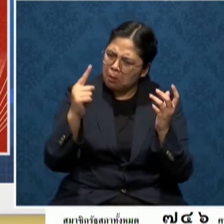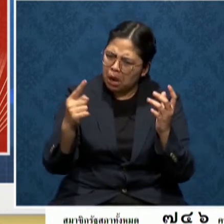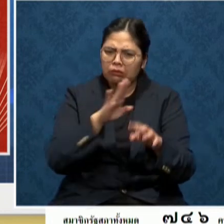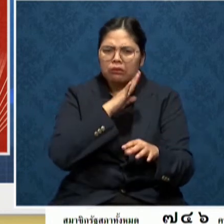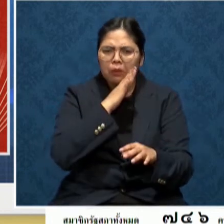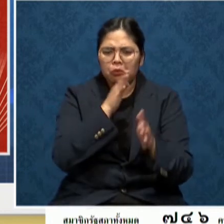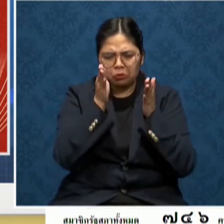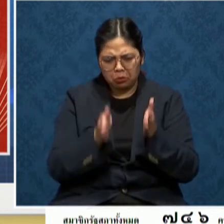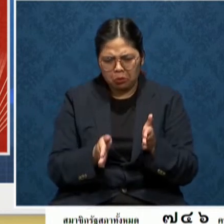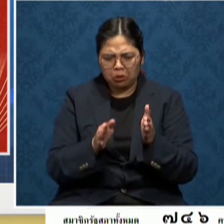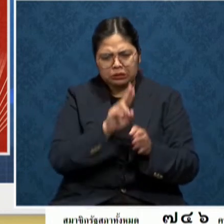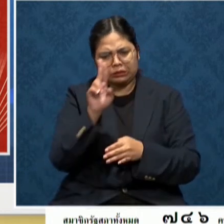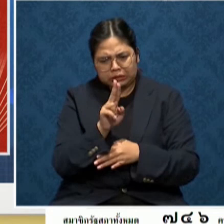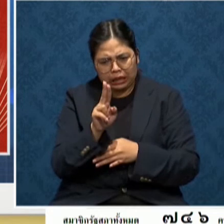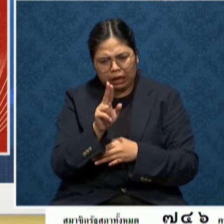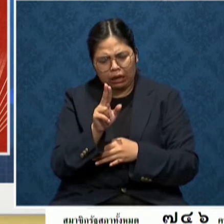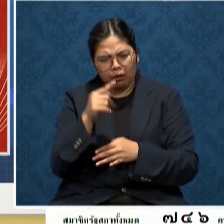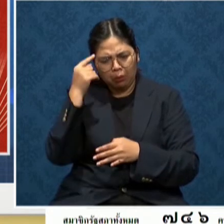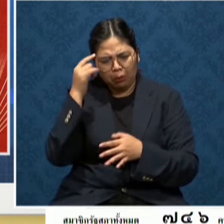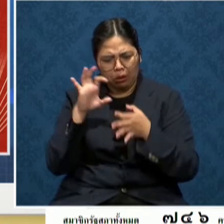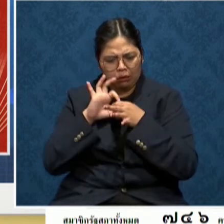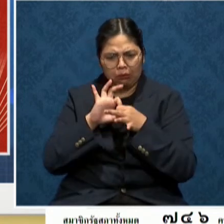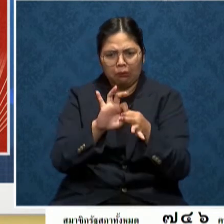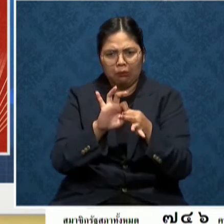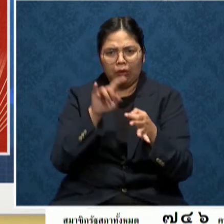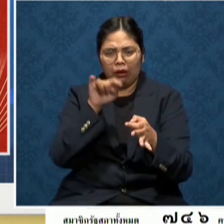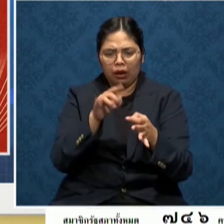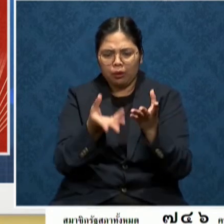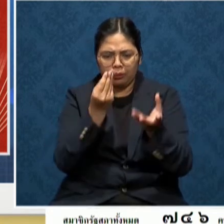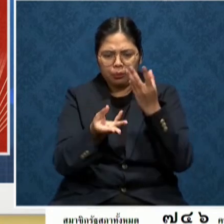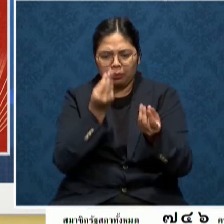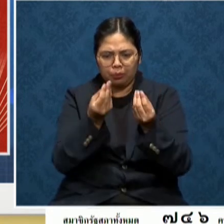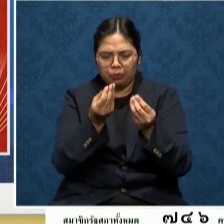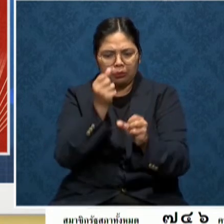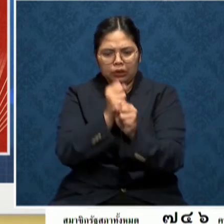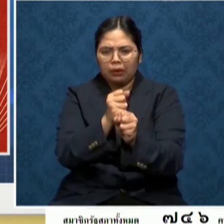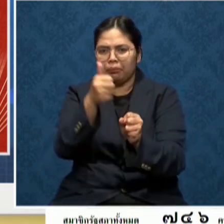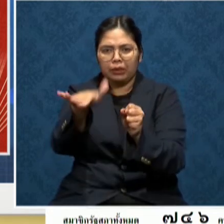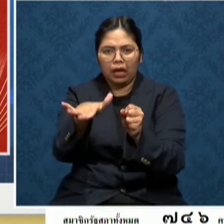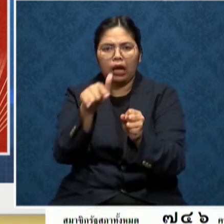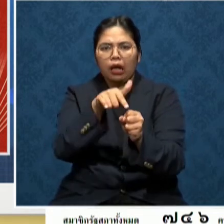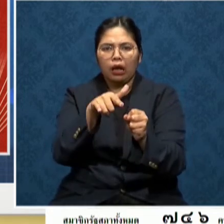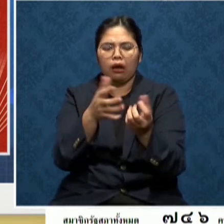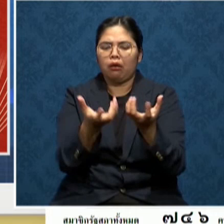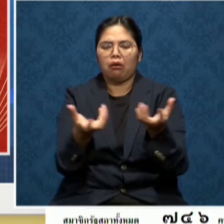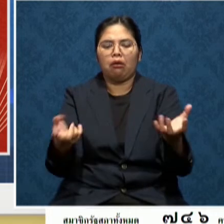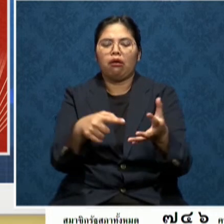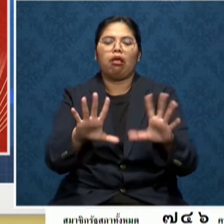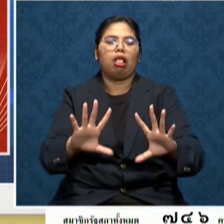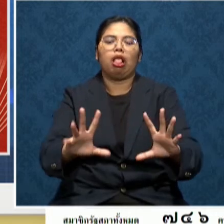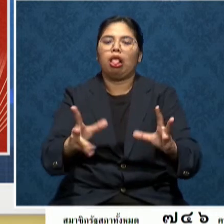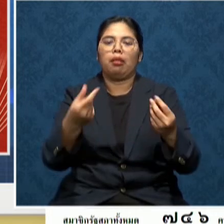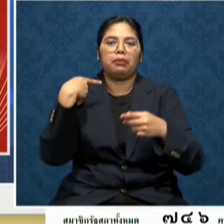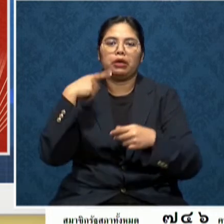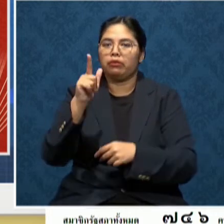หากผู้ใช้ไม่สามารถเชื่อมโยงเข้ากลบกบวนการจัดกลลดใดได้เลยอุปกรณเหานั้นก็อาจศูย์เปล่